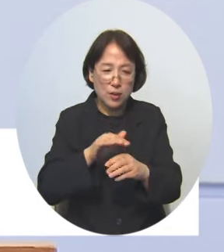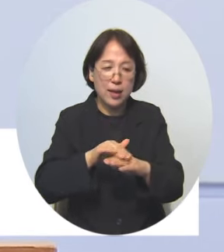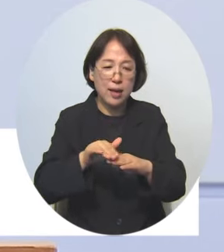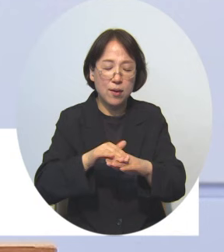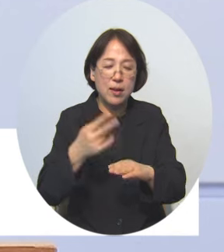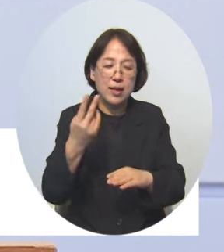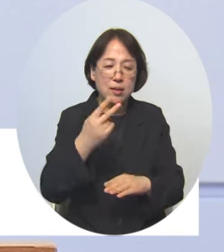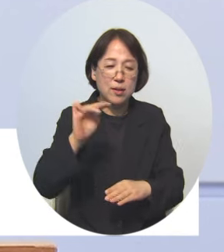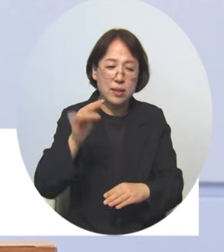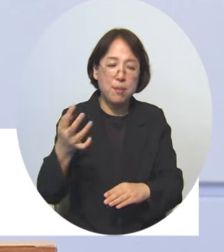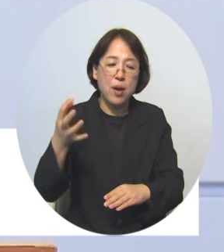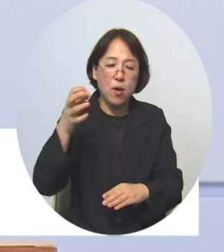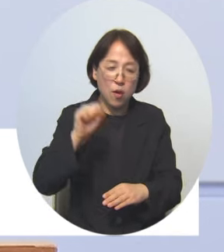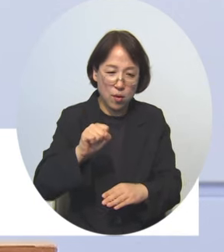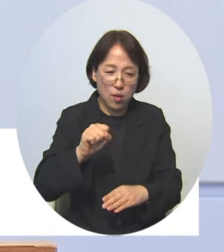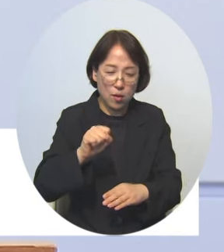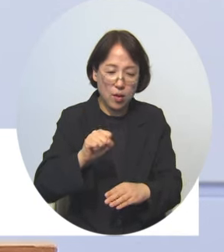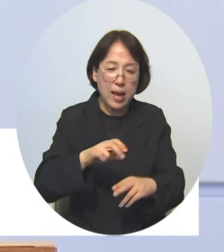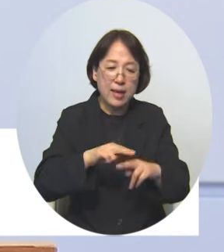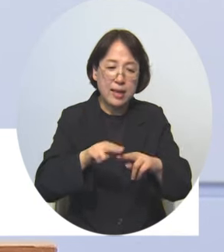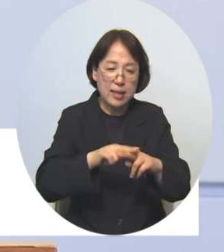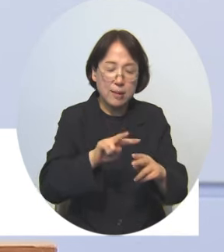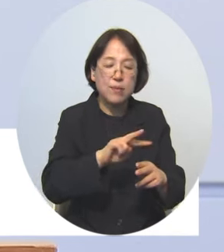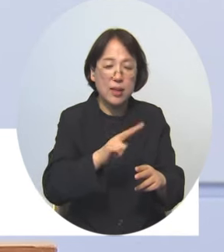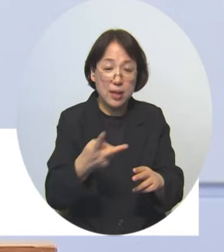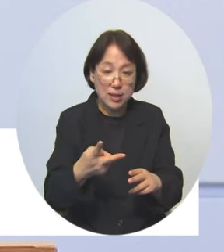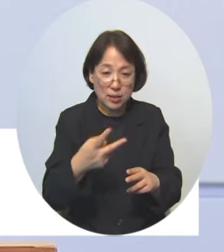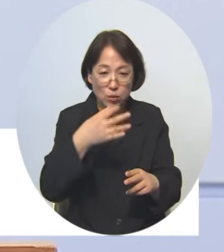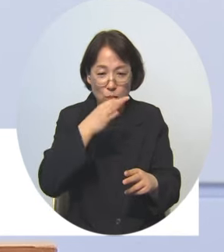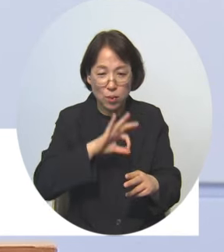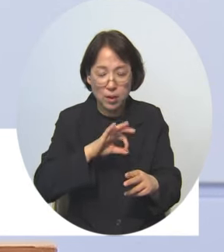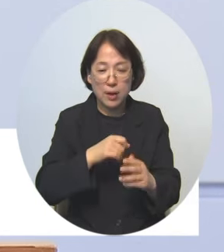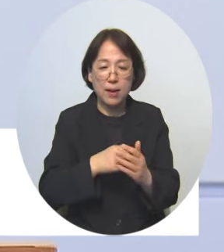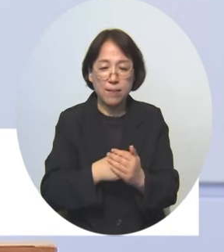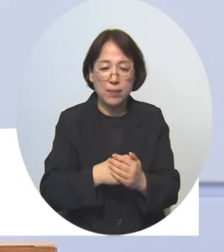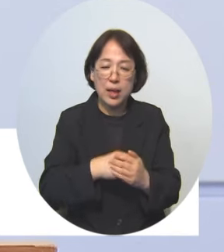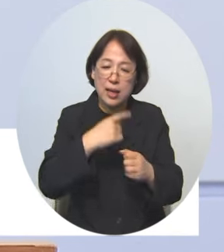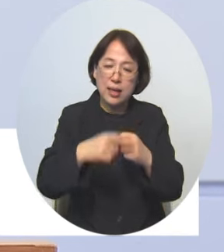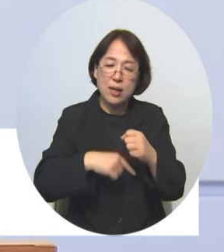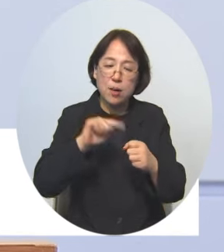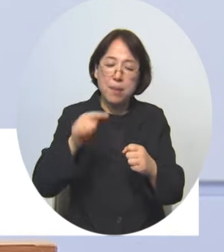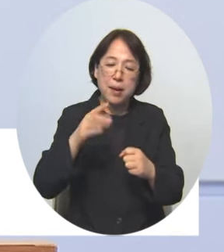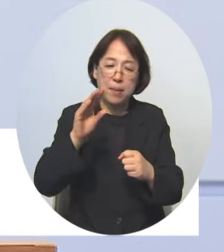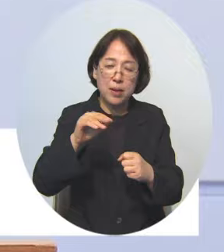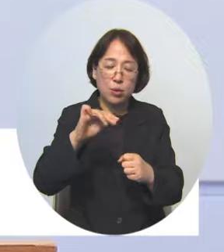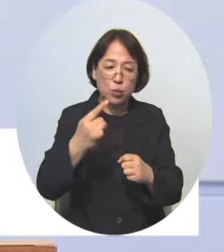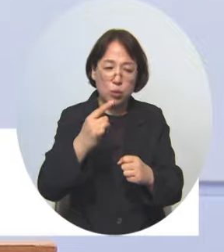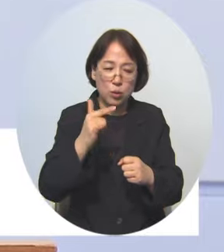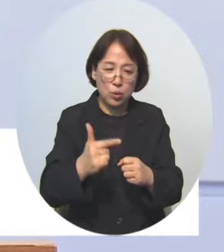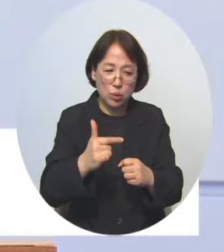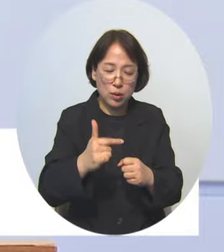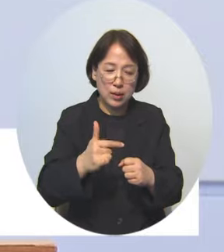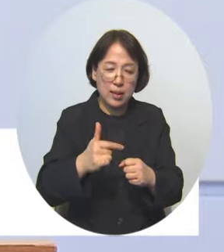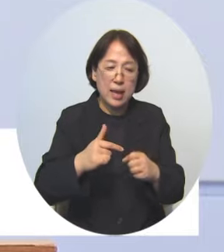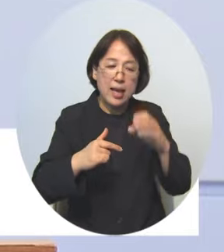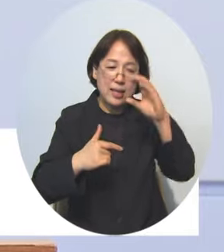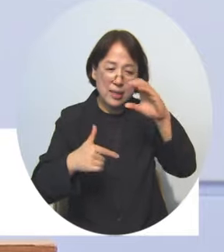2,300억 원에 달하는 화석연료 대체 효과, 연간 100만 톤에 달하는 온실가스 감축